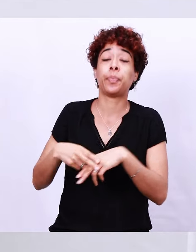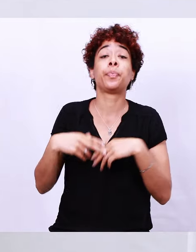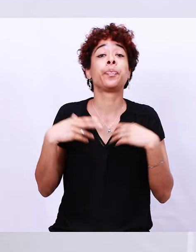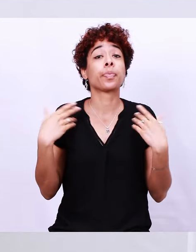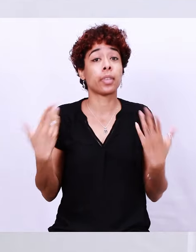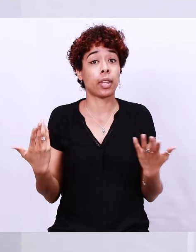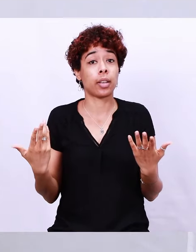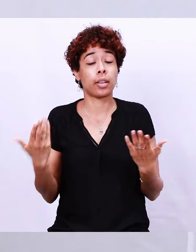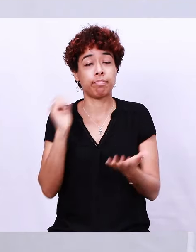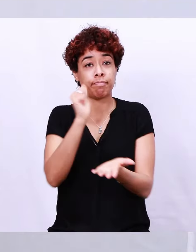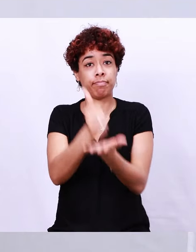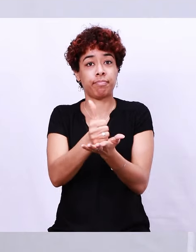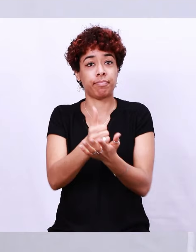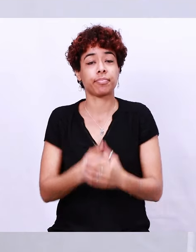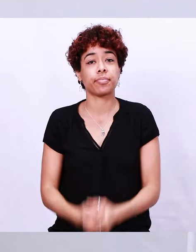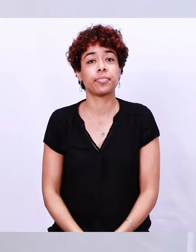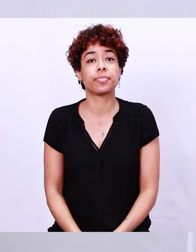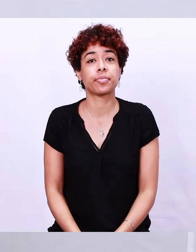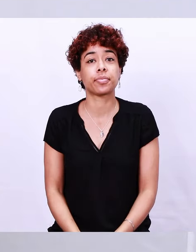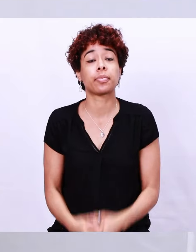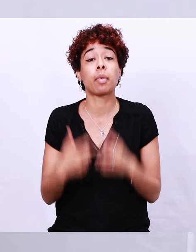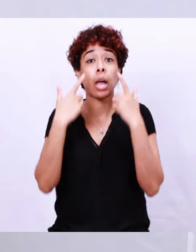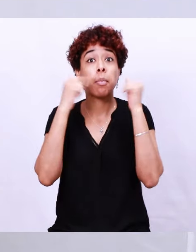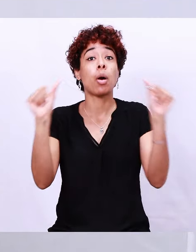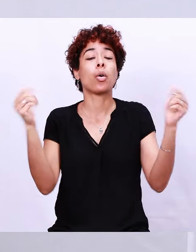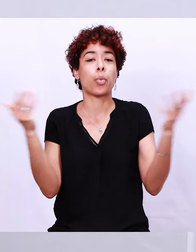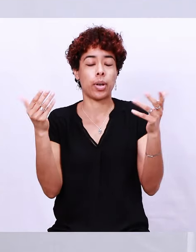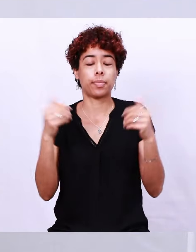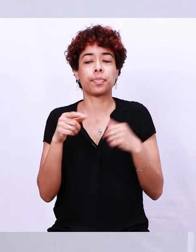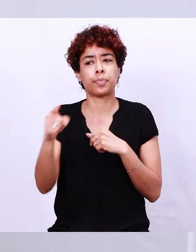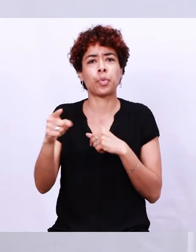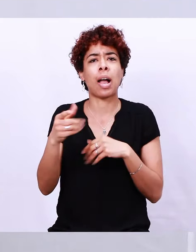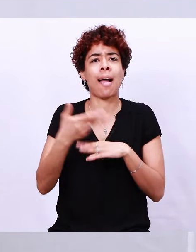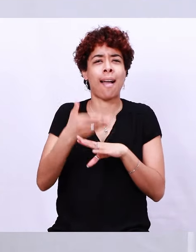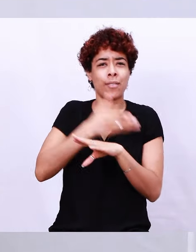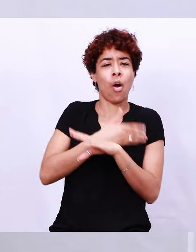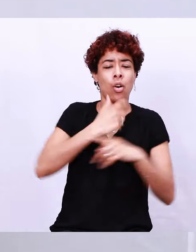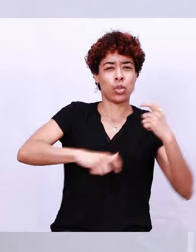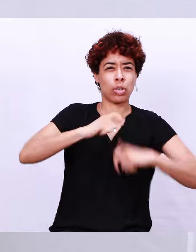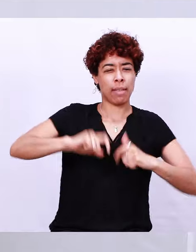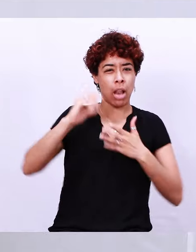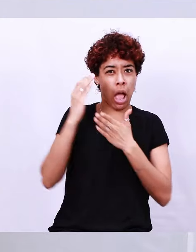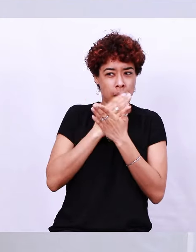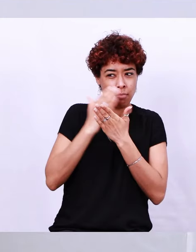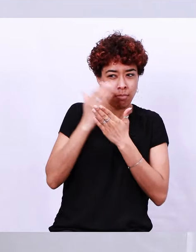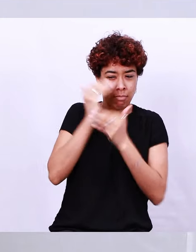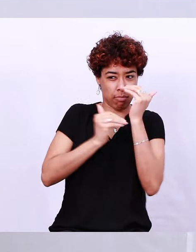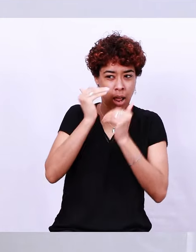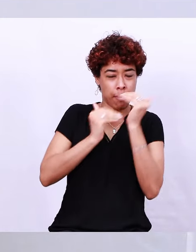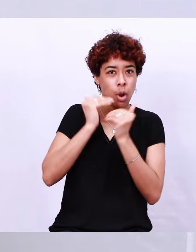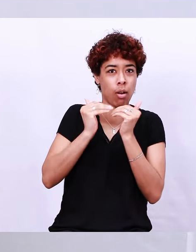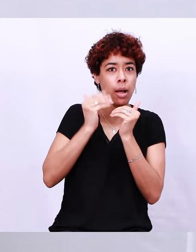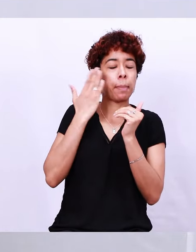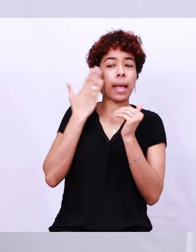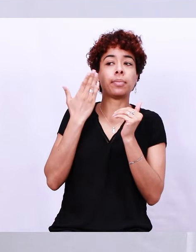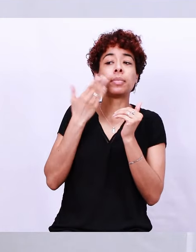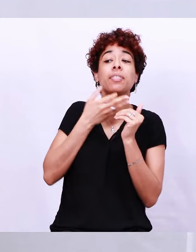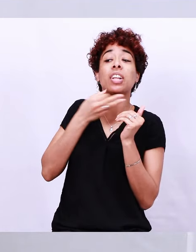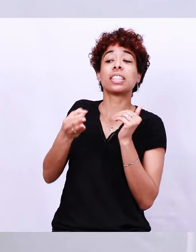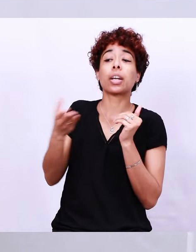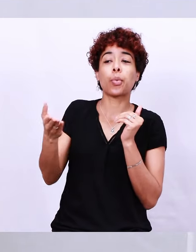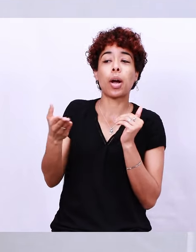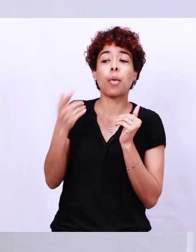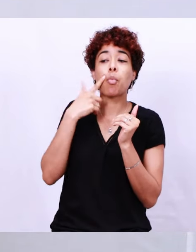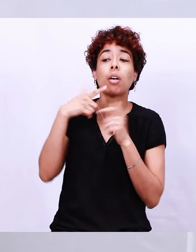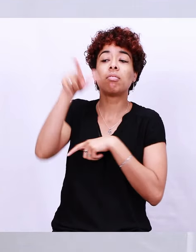ainsi amen on voit que Joseph bon il a tout un plan derrière tout cela mais on voit qu'il va souligner une chose c'est qu'il va leur